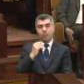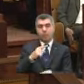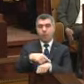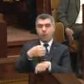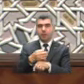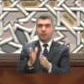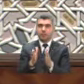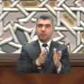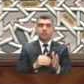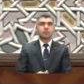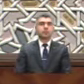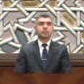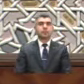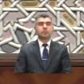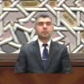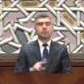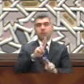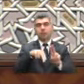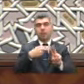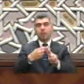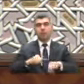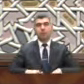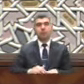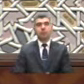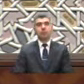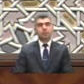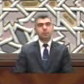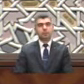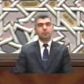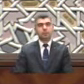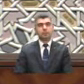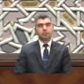نائب. جاوب السيد الوزير المحترم.